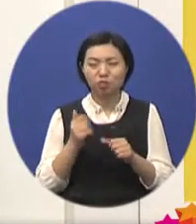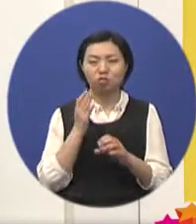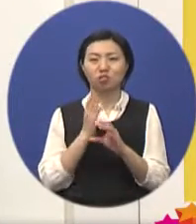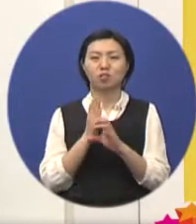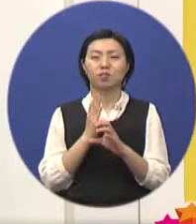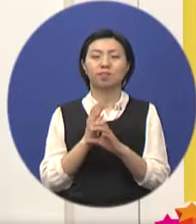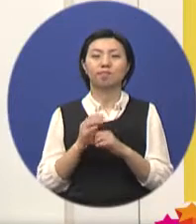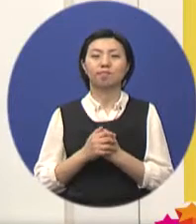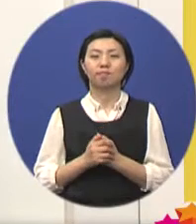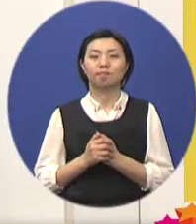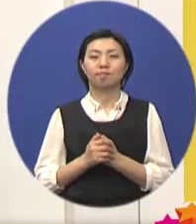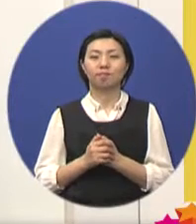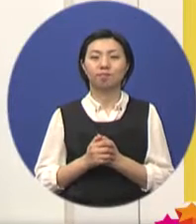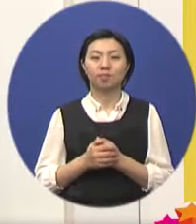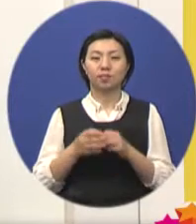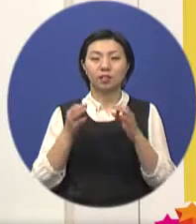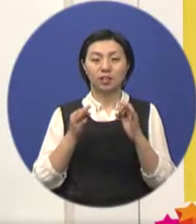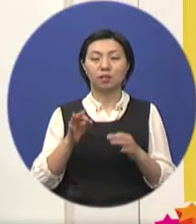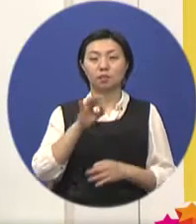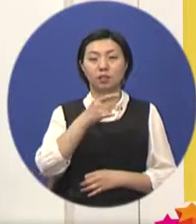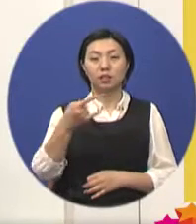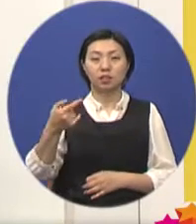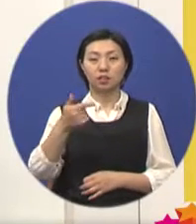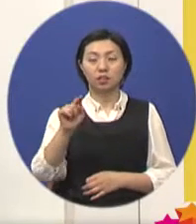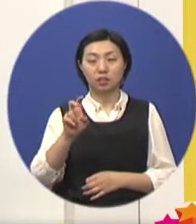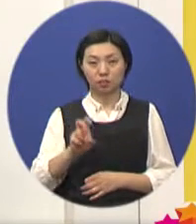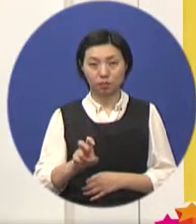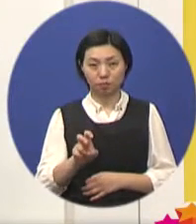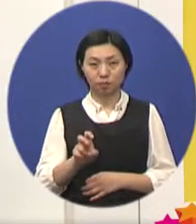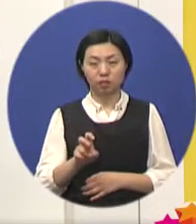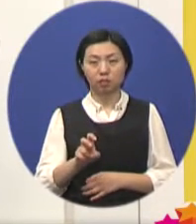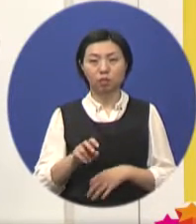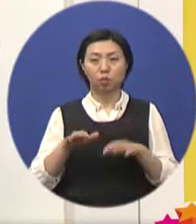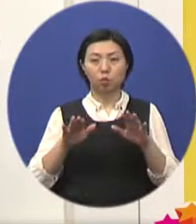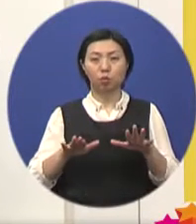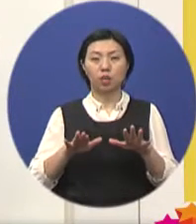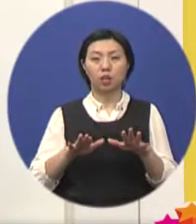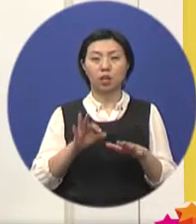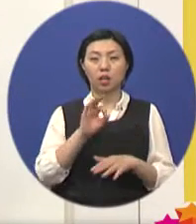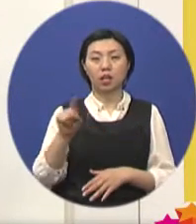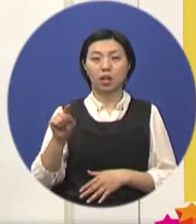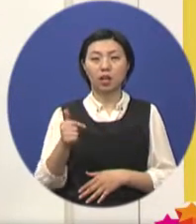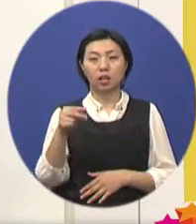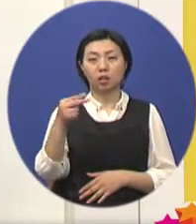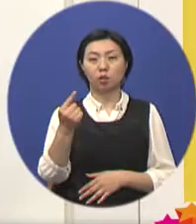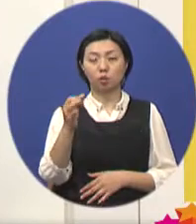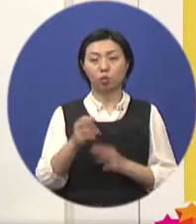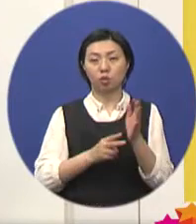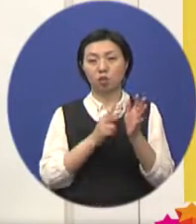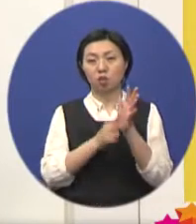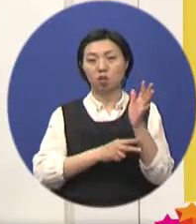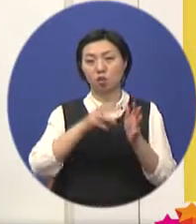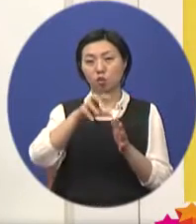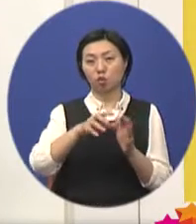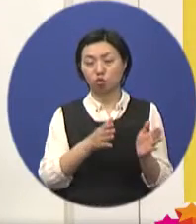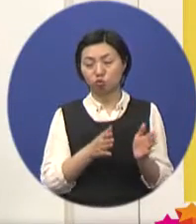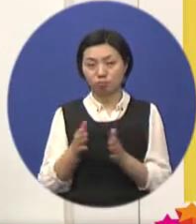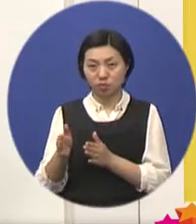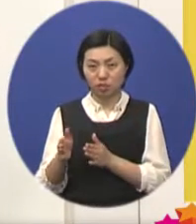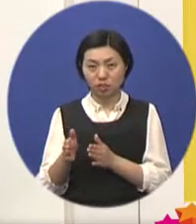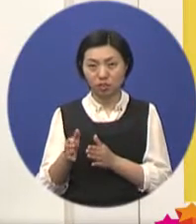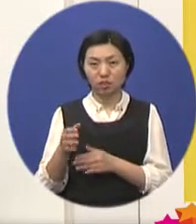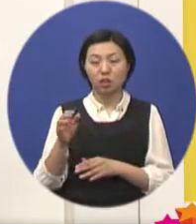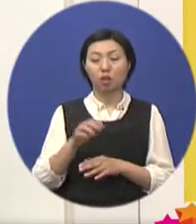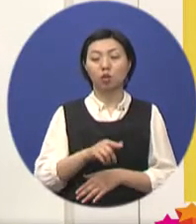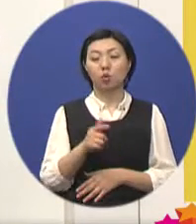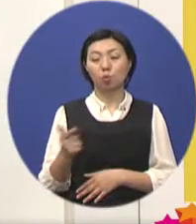네. 예. 자, 우리 김은암 씨. 네, 예. 오늘 그 안동역에서 준비하셨는데 네. 가족과 함께